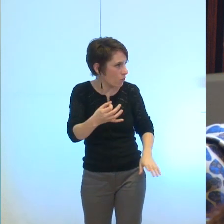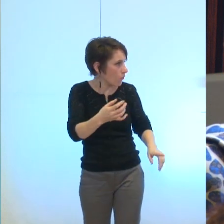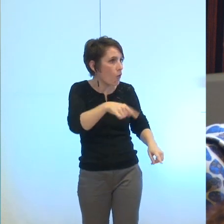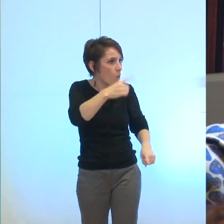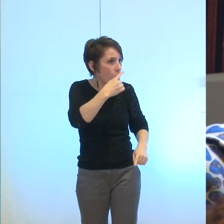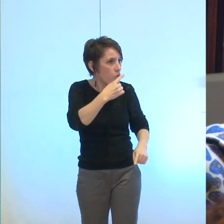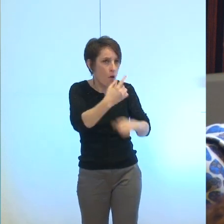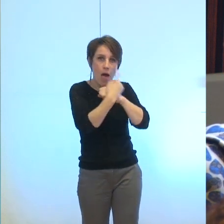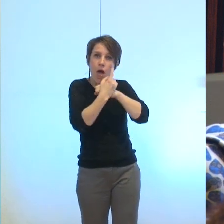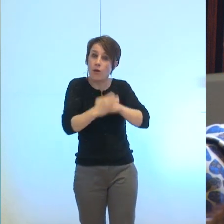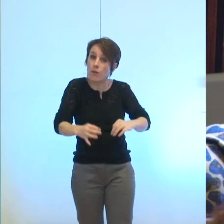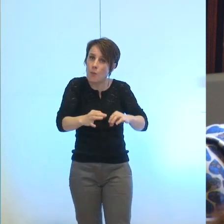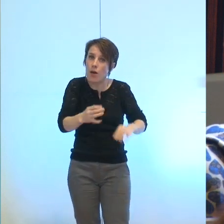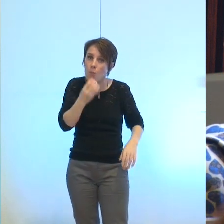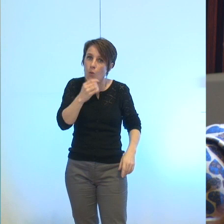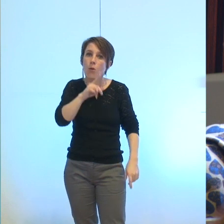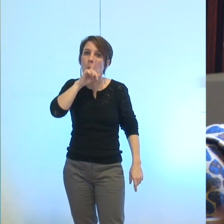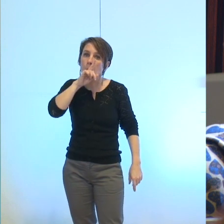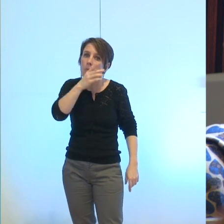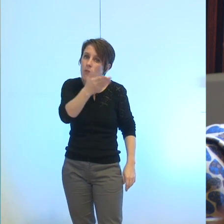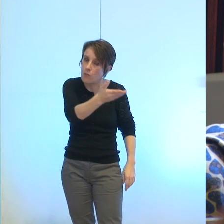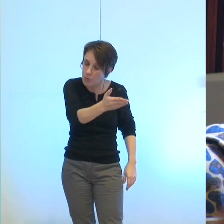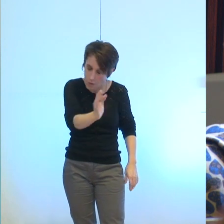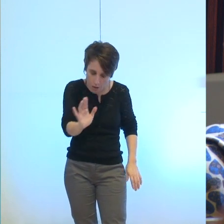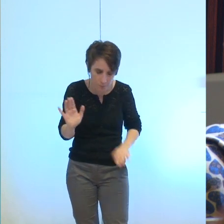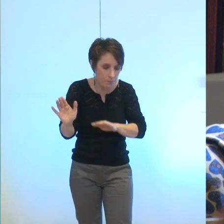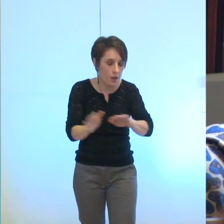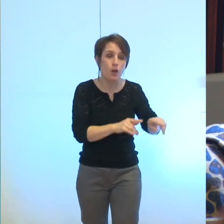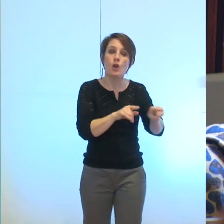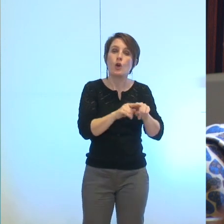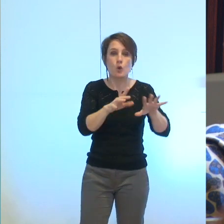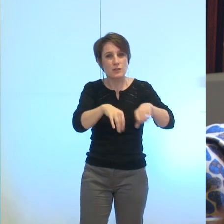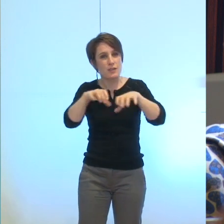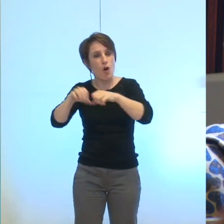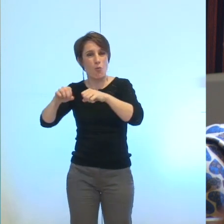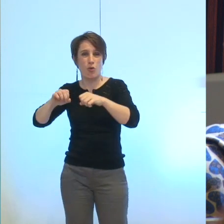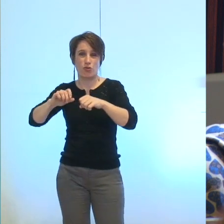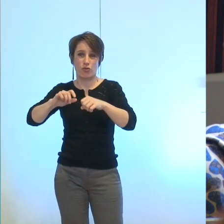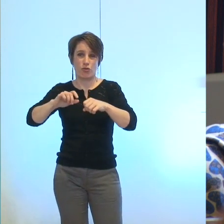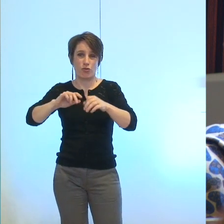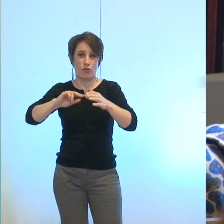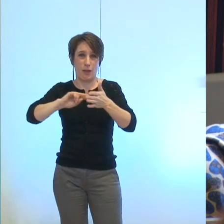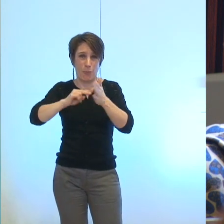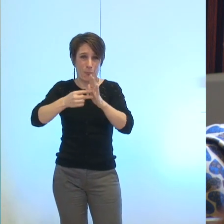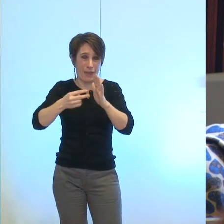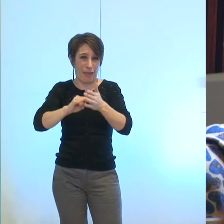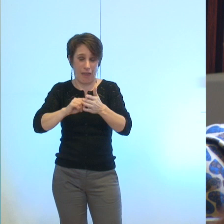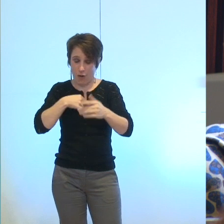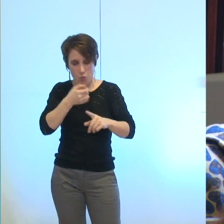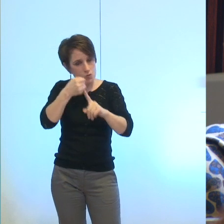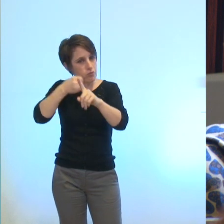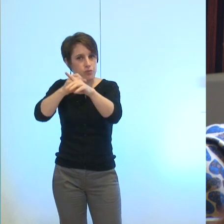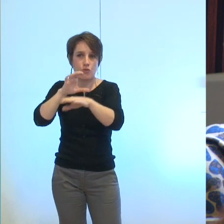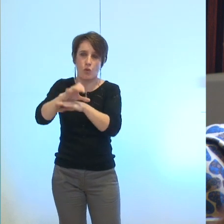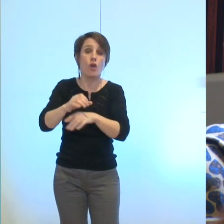parfait dire aussi les efforts portés sur la lutte contre l'emploi précaire savez-vous qu'à la ville de Grenoble le taux d'emploi précaire est inférieur à 9